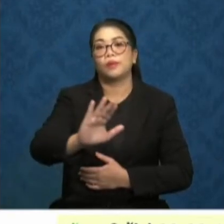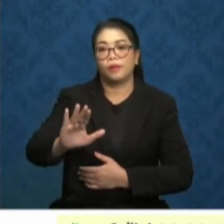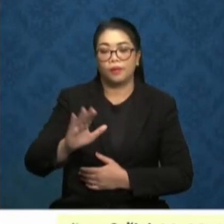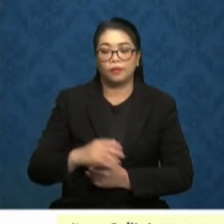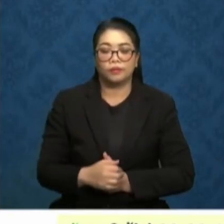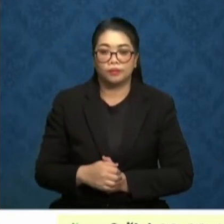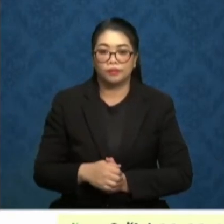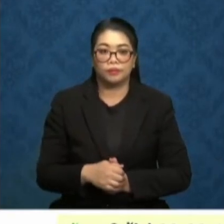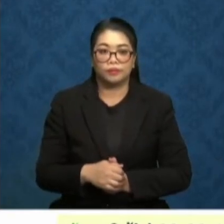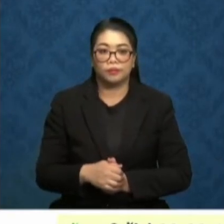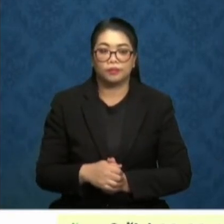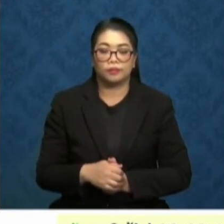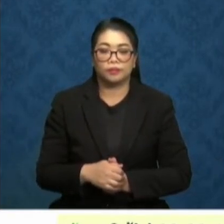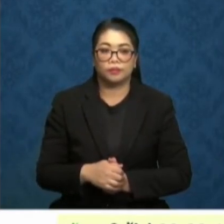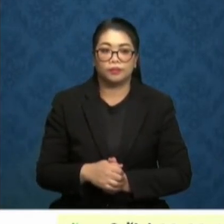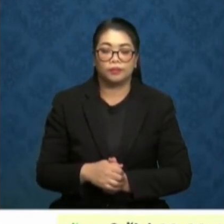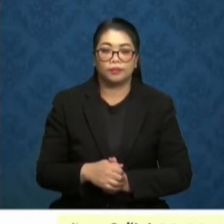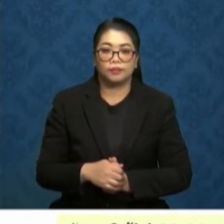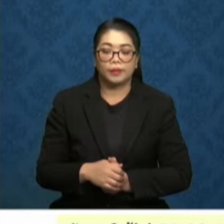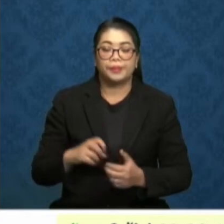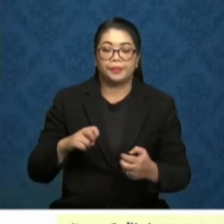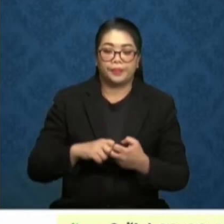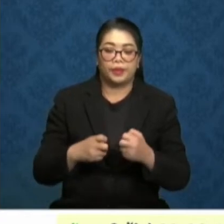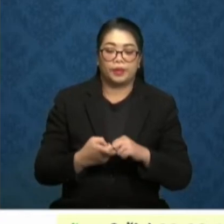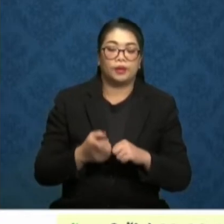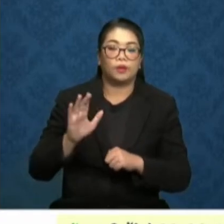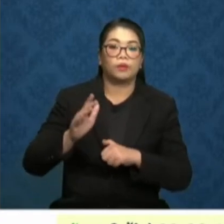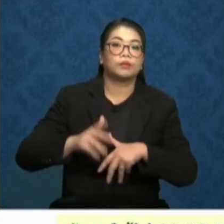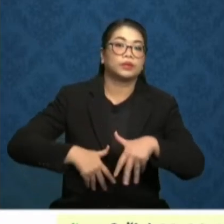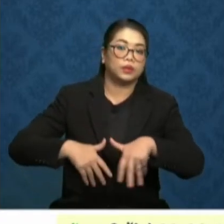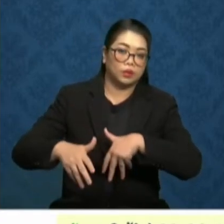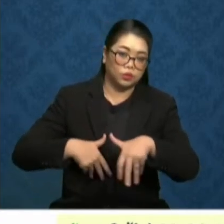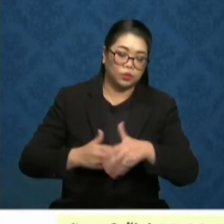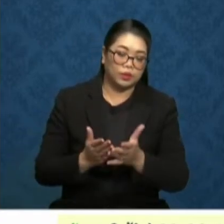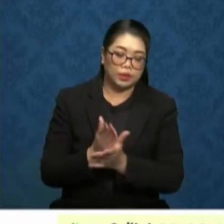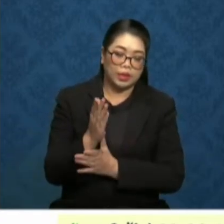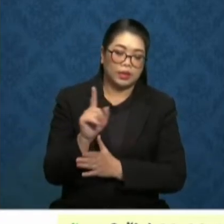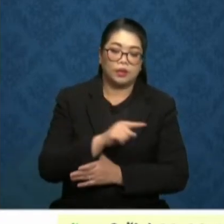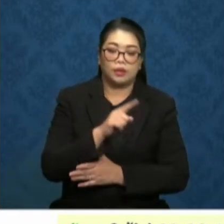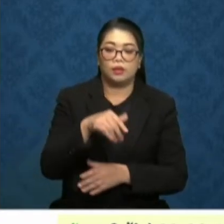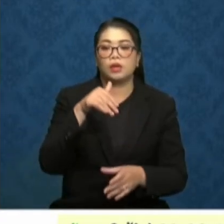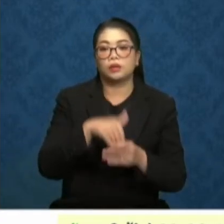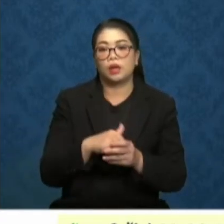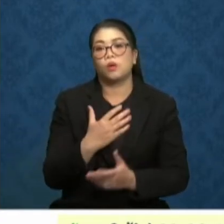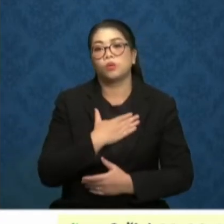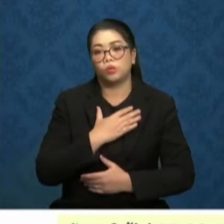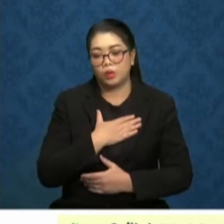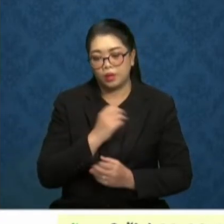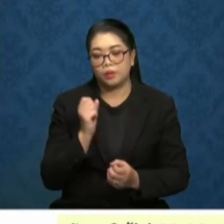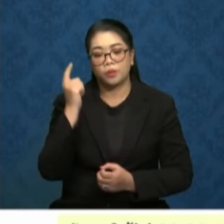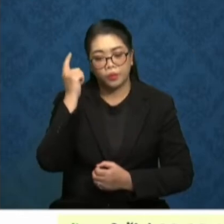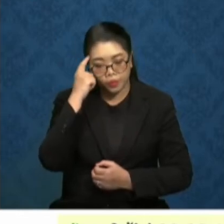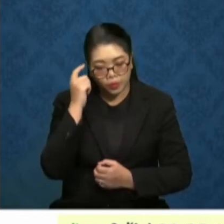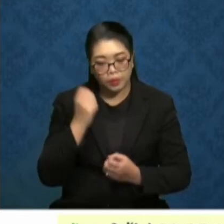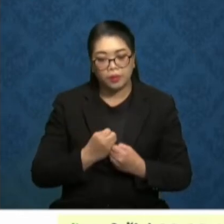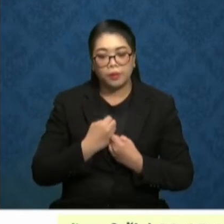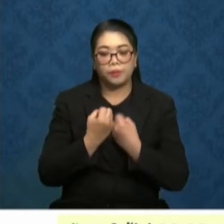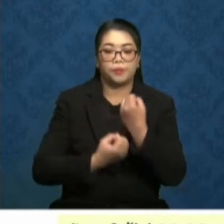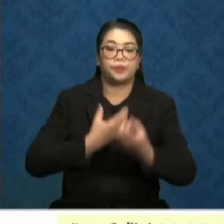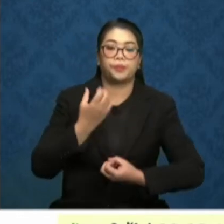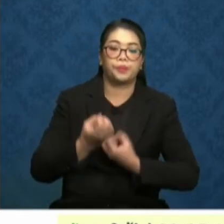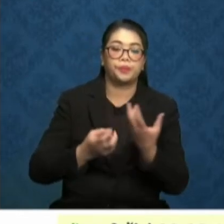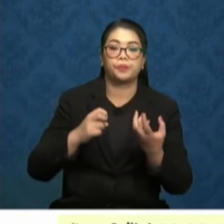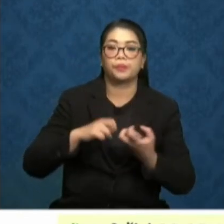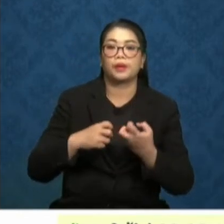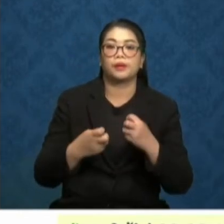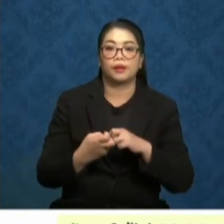เป็อย่างดีที่ปญหาของพี่น้องประชัชนใเขตหตั้งได้รับทราบแล้วก็สะท้อนมานะครั